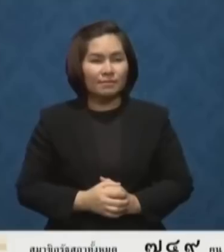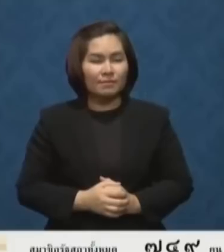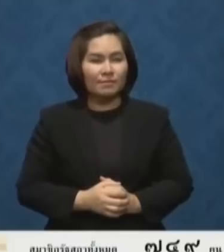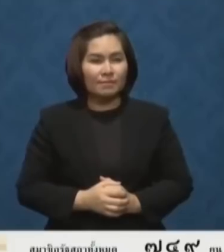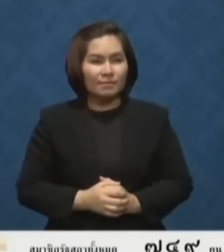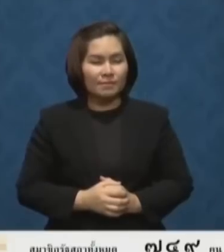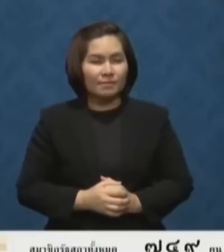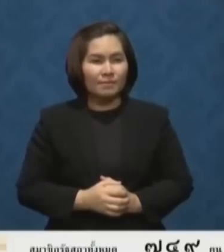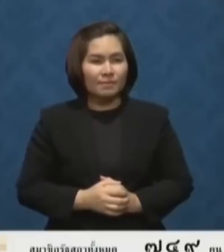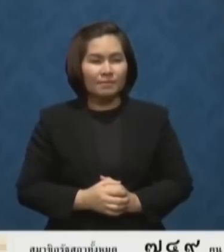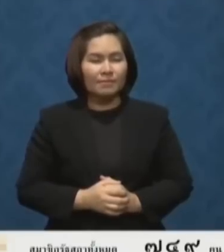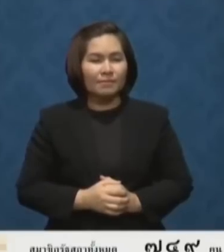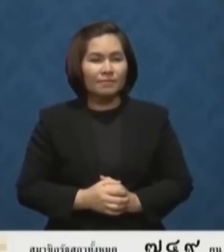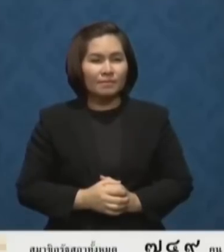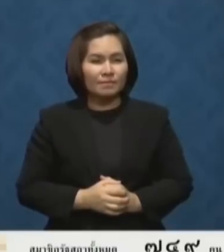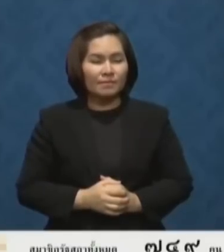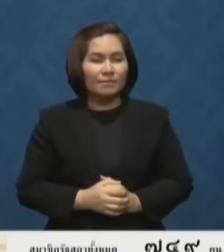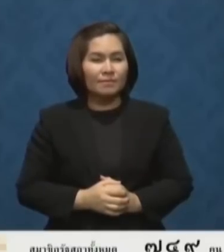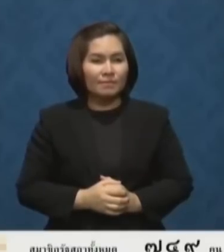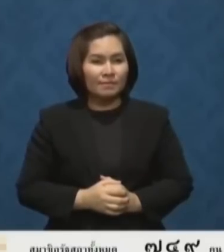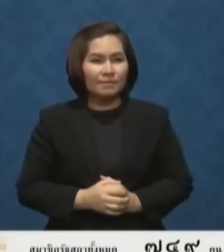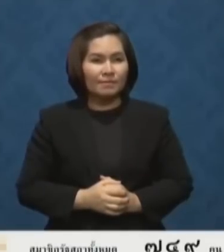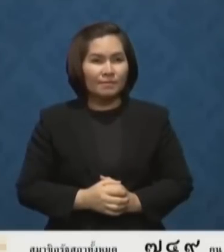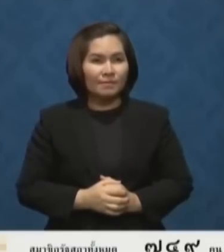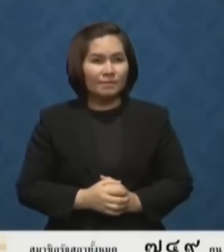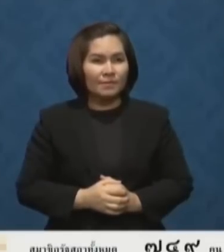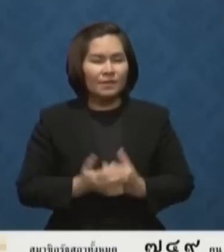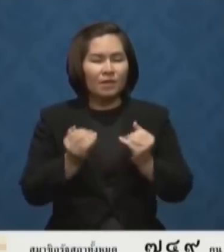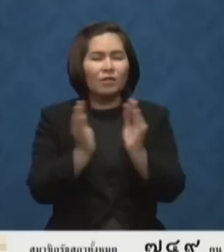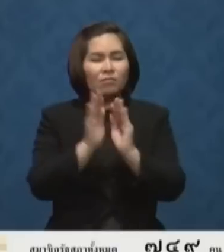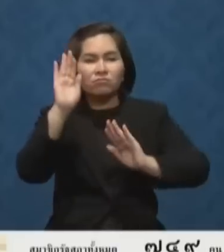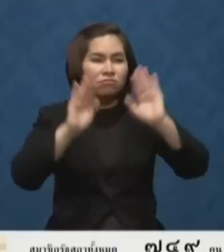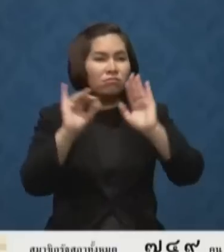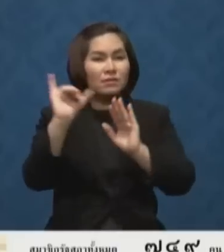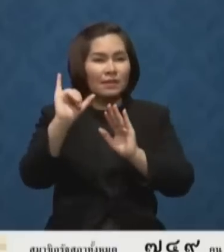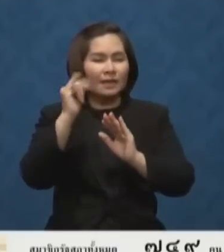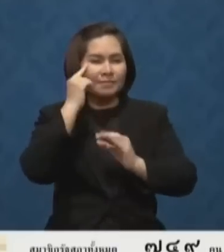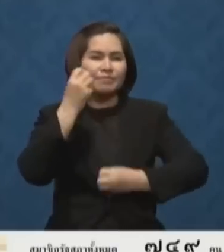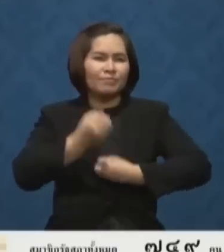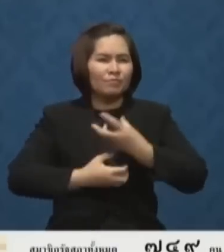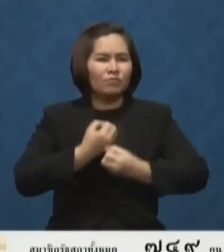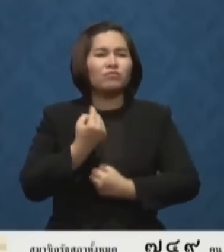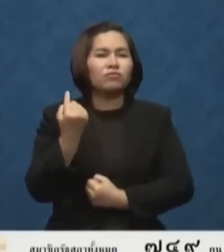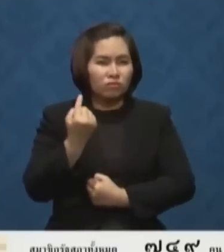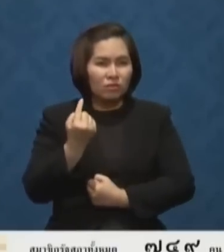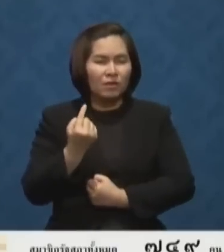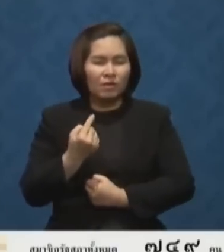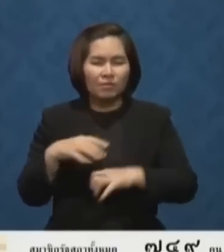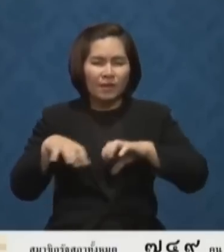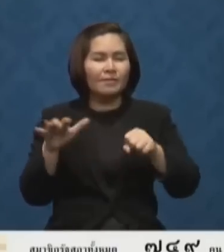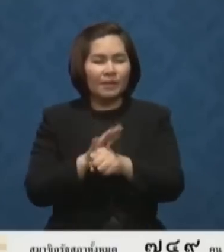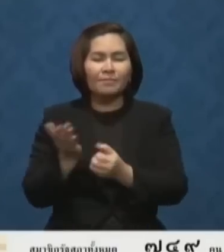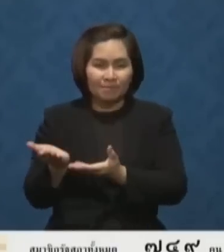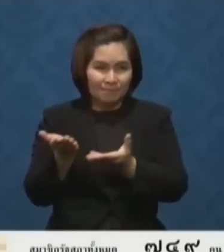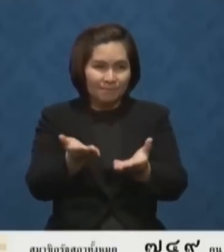เพราวาeth poco Zhu Chเพรว่ายัไก็ยัง Lloydมคkeepersรอะไรครัแตไ้แดงความขดเห็นith to Thขอ